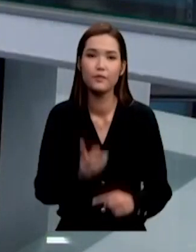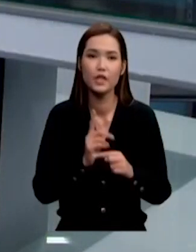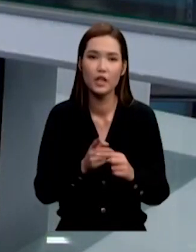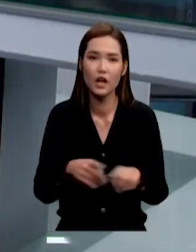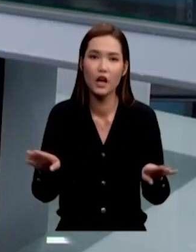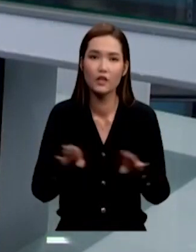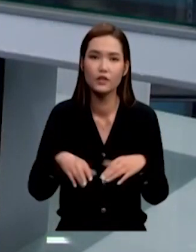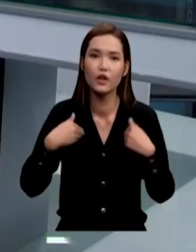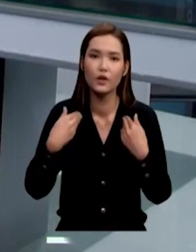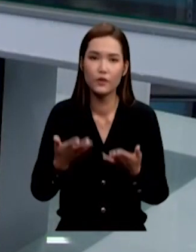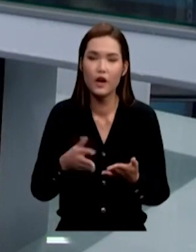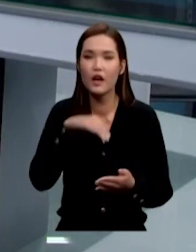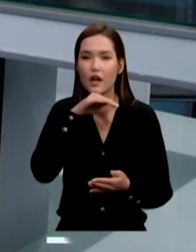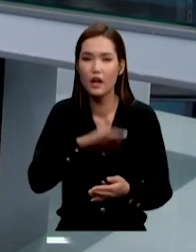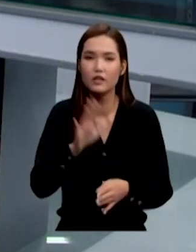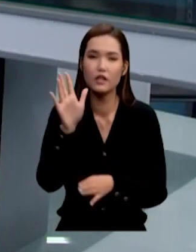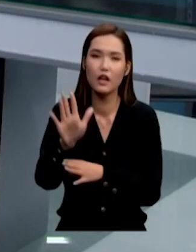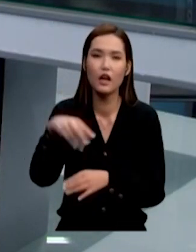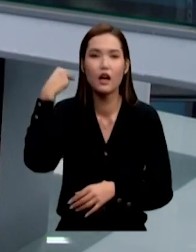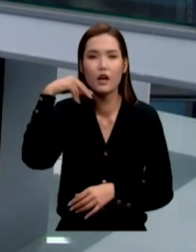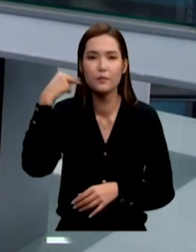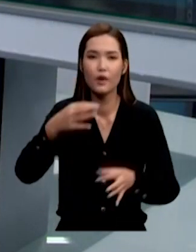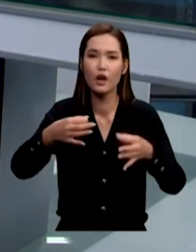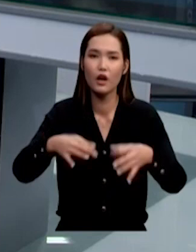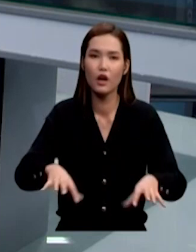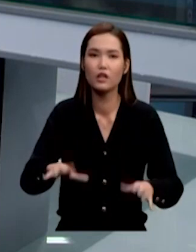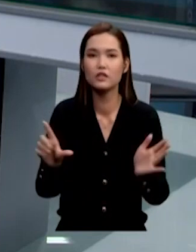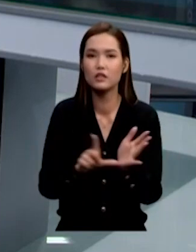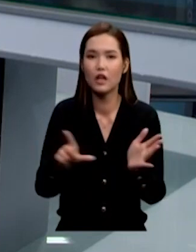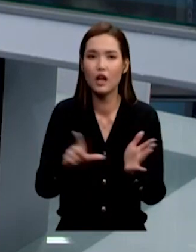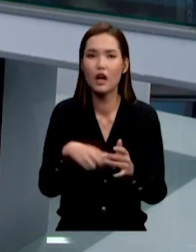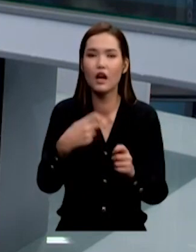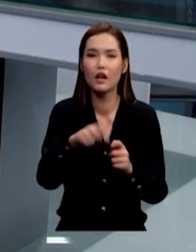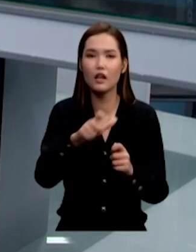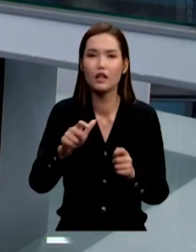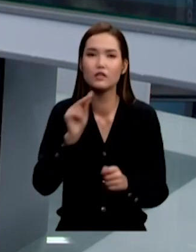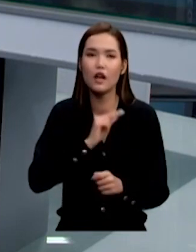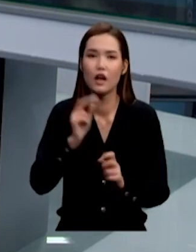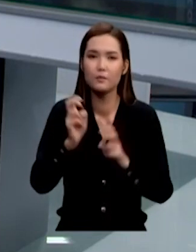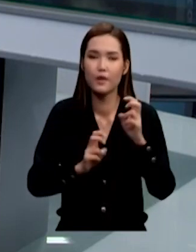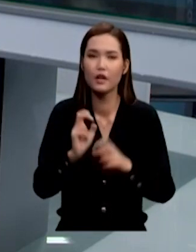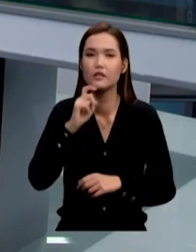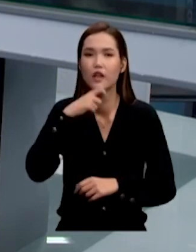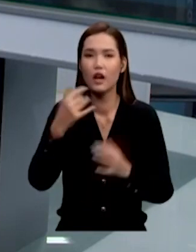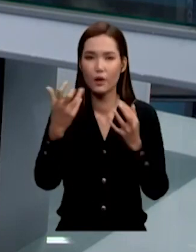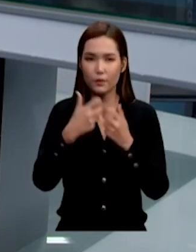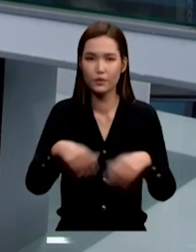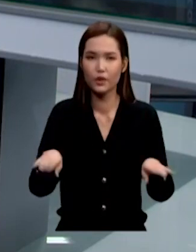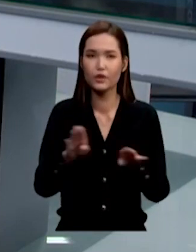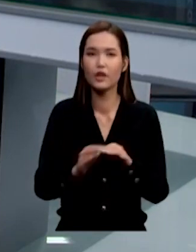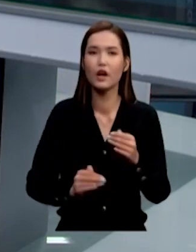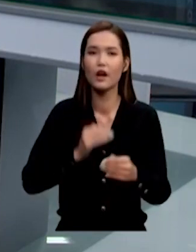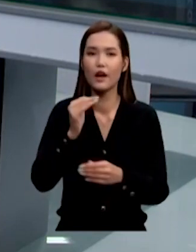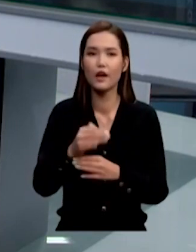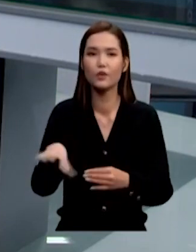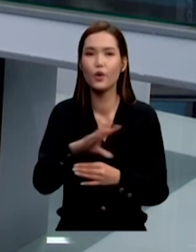Положительно. Такой вердикт дали эксперты по поручению президента по освобождению от налогов инвесторов обрабатывающей промышленности. Экономисты считают, что такой